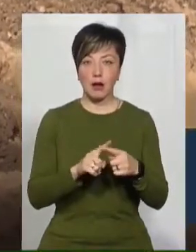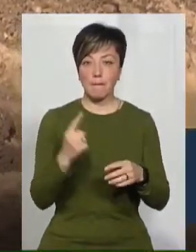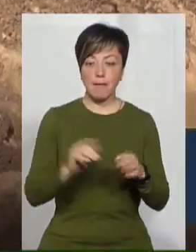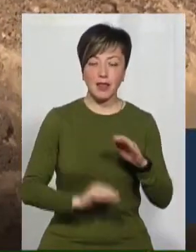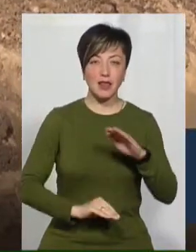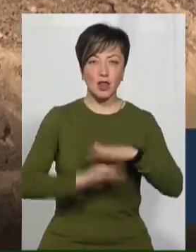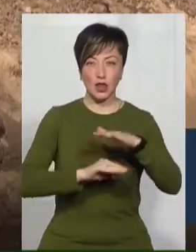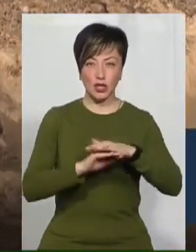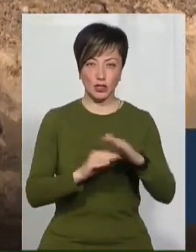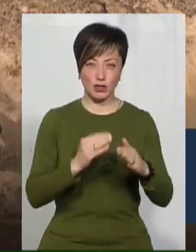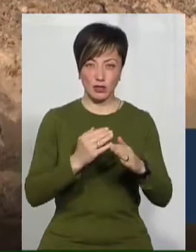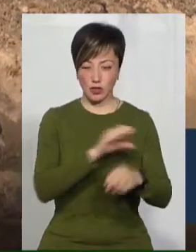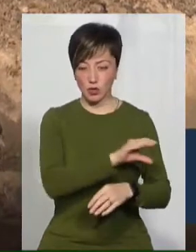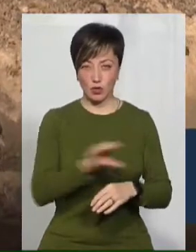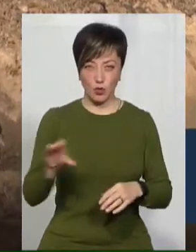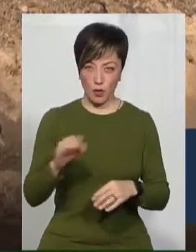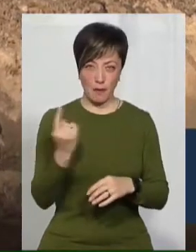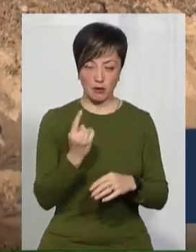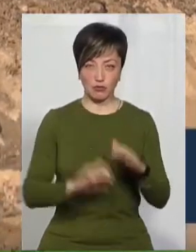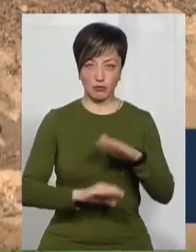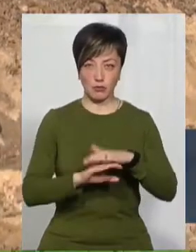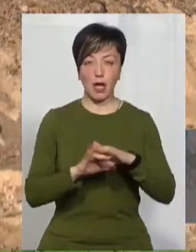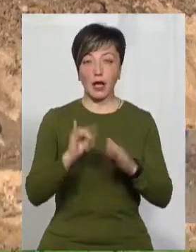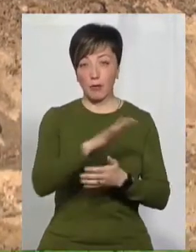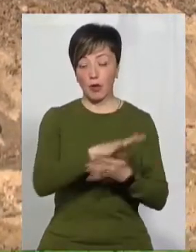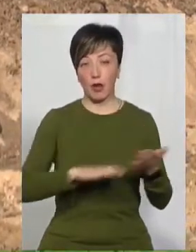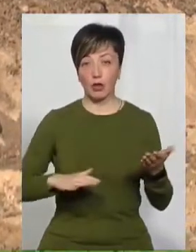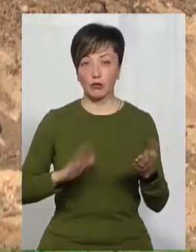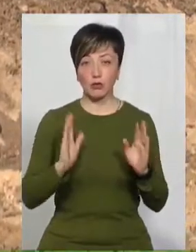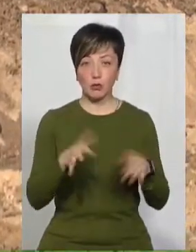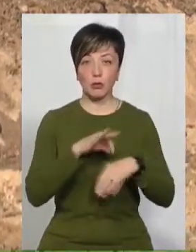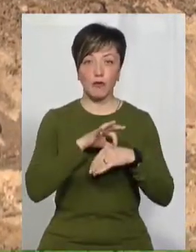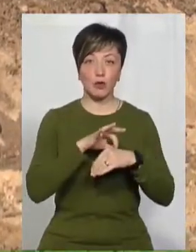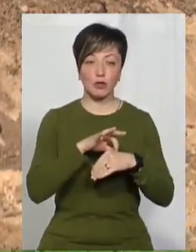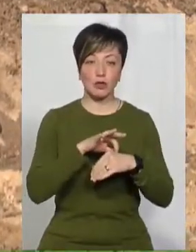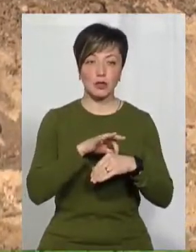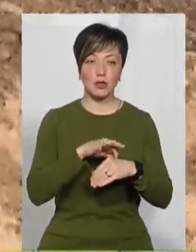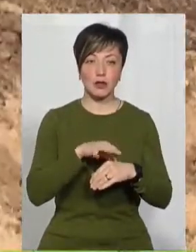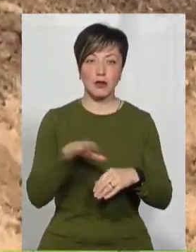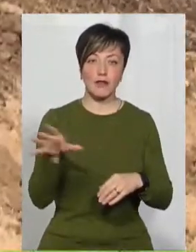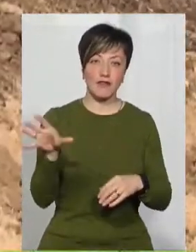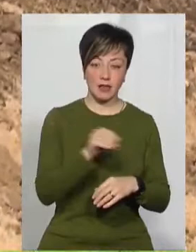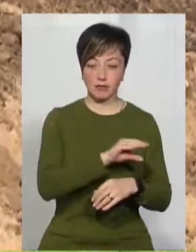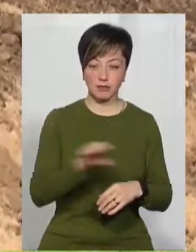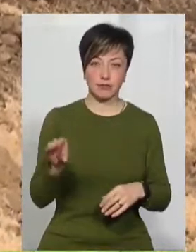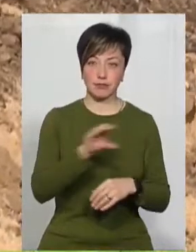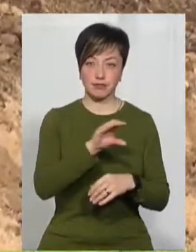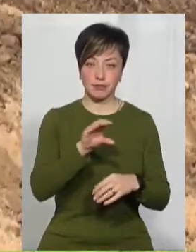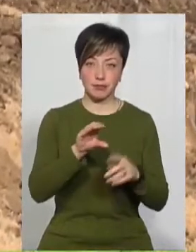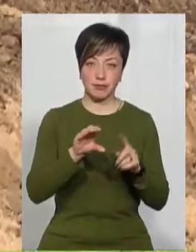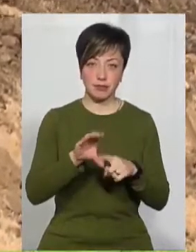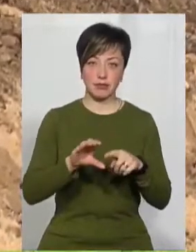слой. От. Ну і подальше будемо проводити весь конструктив. Це є нижній